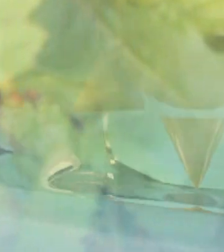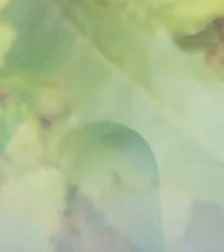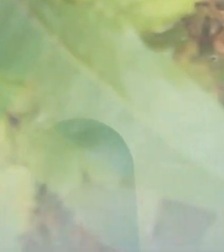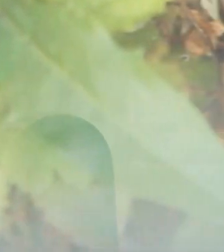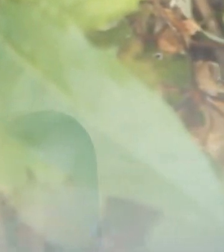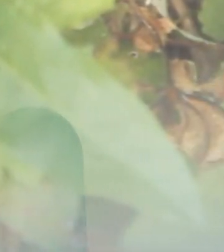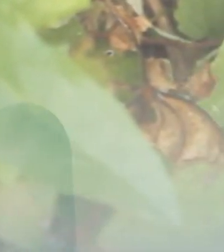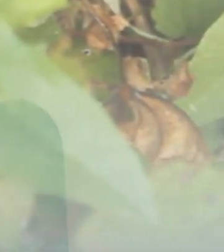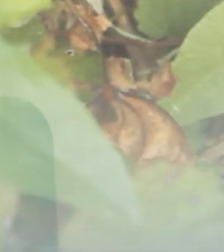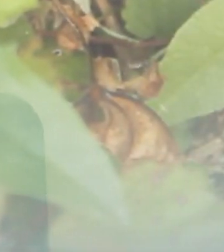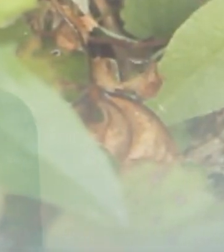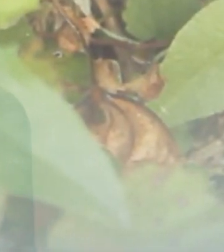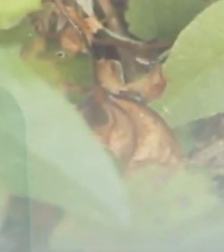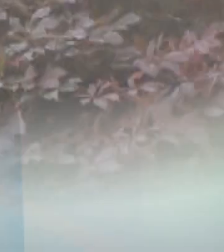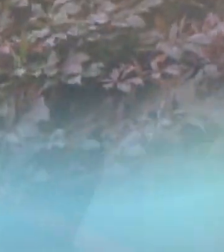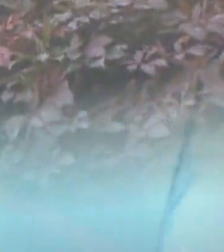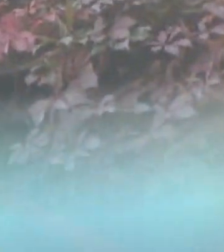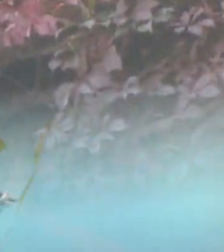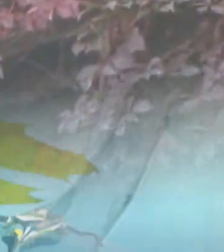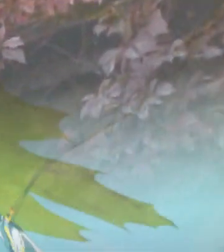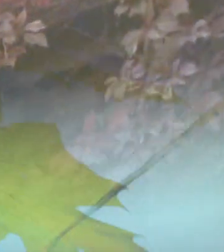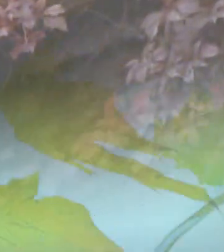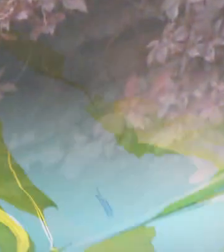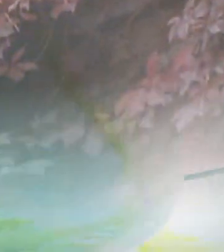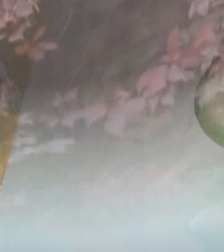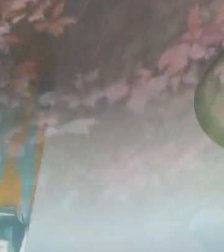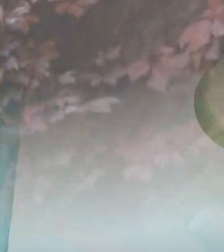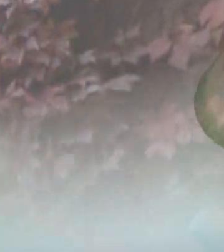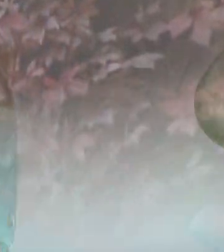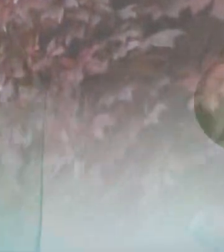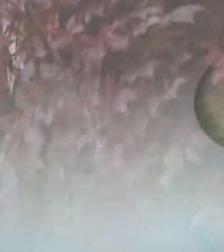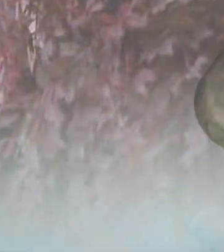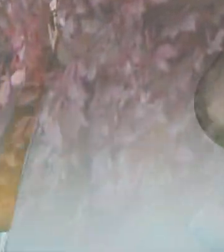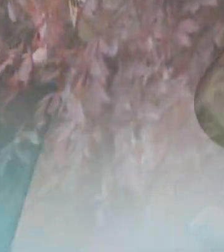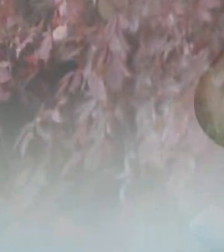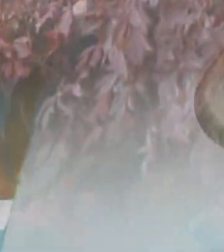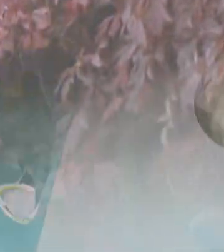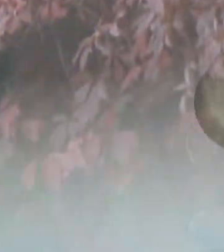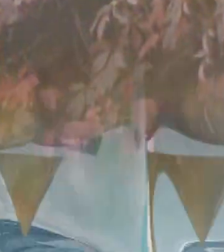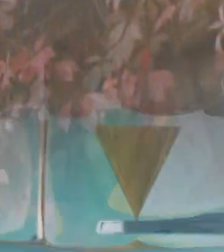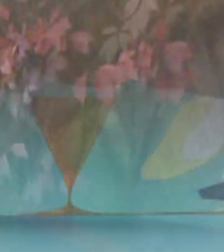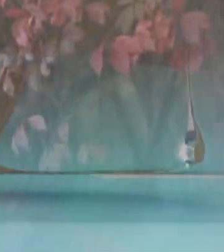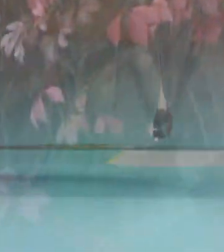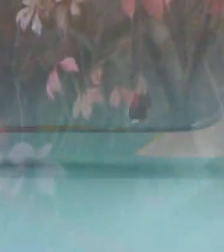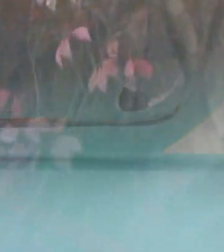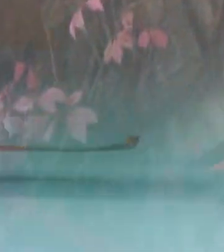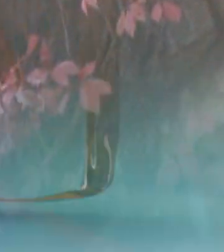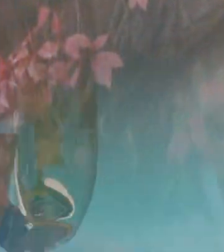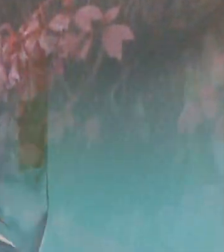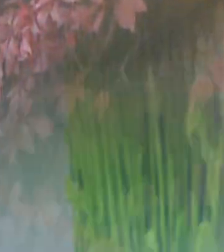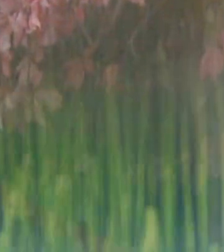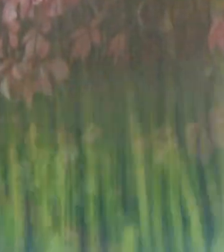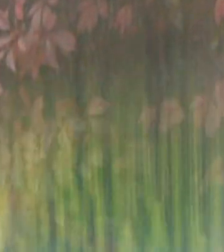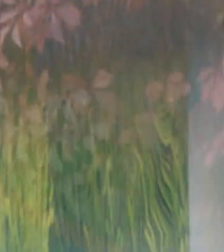геамагнітных хваляванняў. Узыход сонца ў 7:53 хвіліны, захад у 18:25. Светлавы дзень